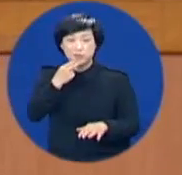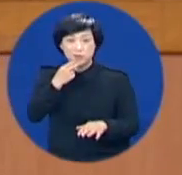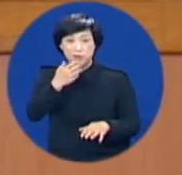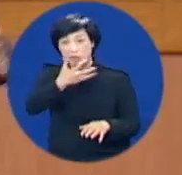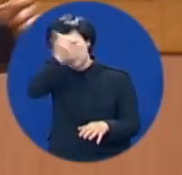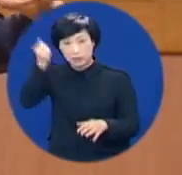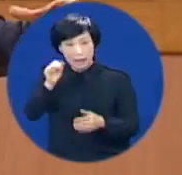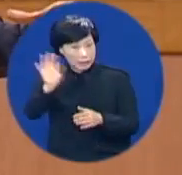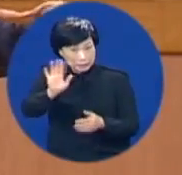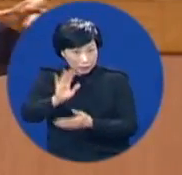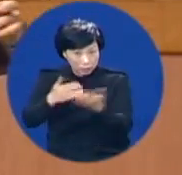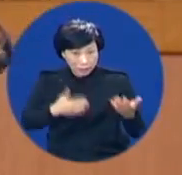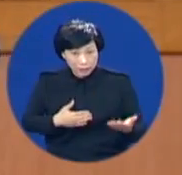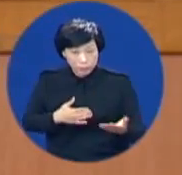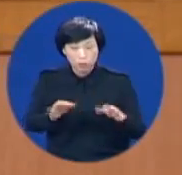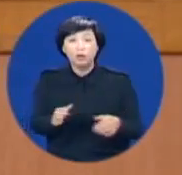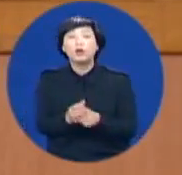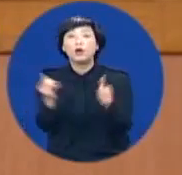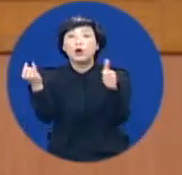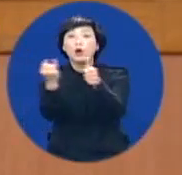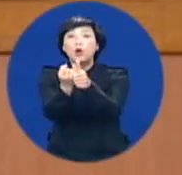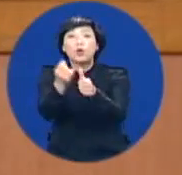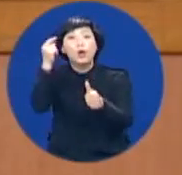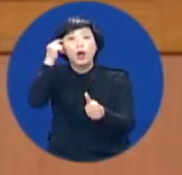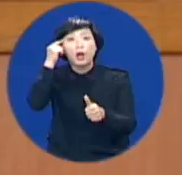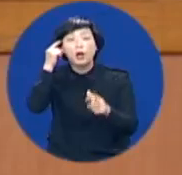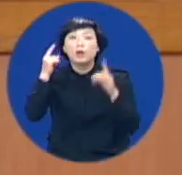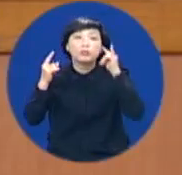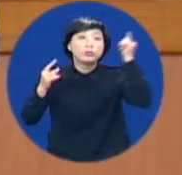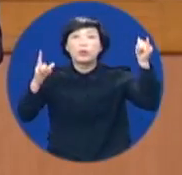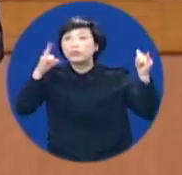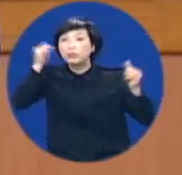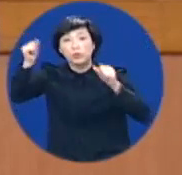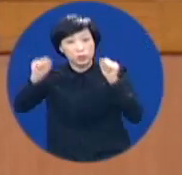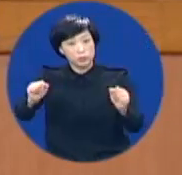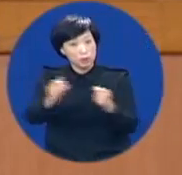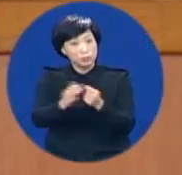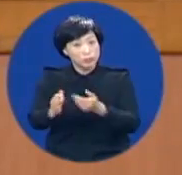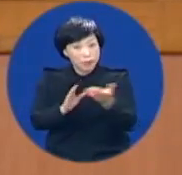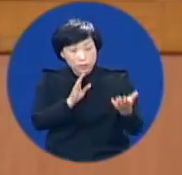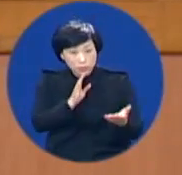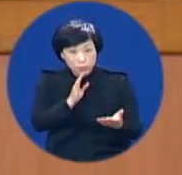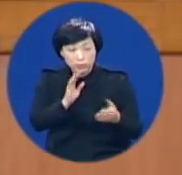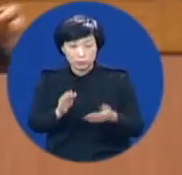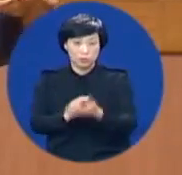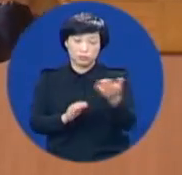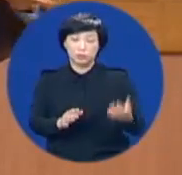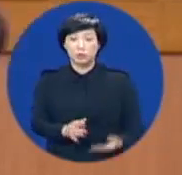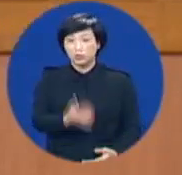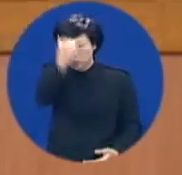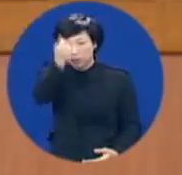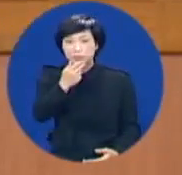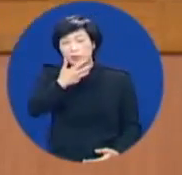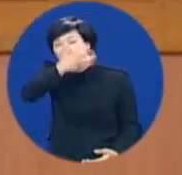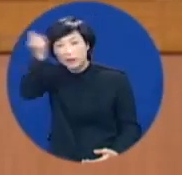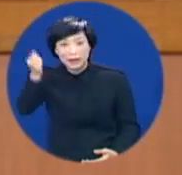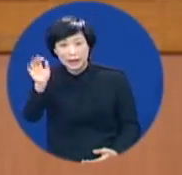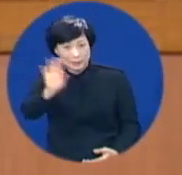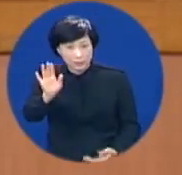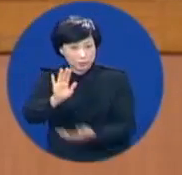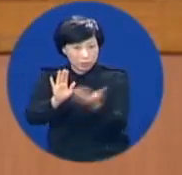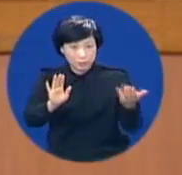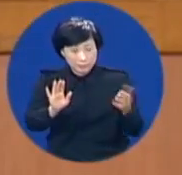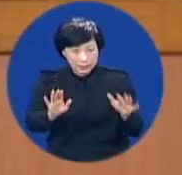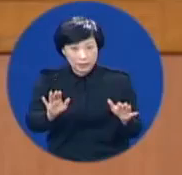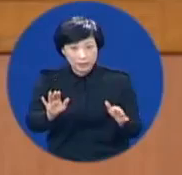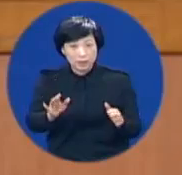만남은 양자 부모님이 계셨기 때문에 만난 거예요. 그러니까 내가 불효라는 얘기라 우리 부모들이 그걸